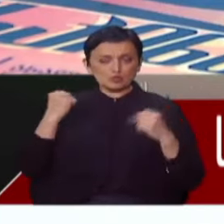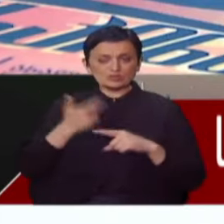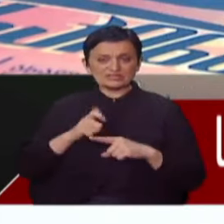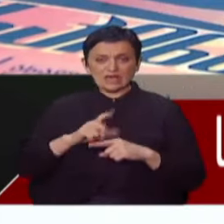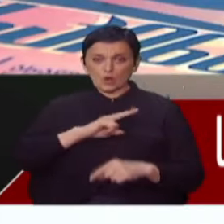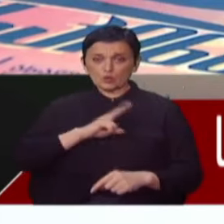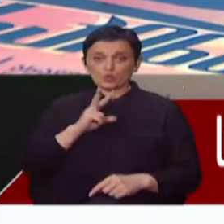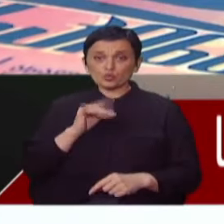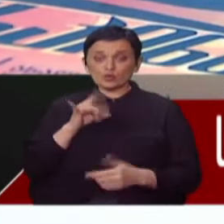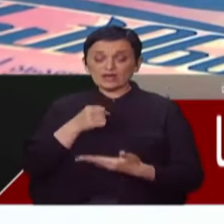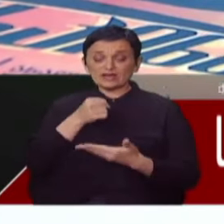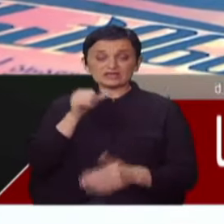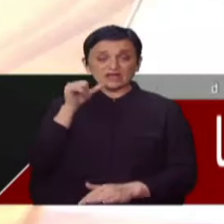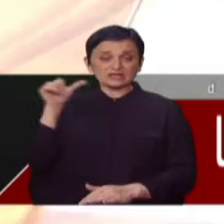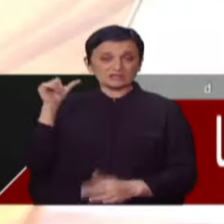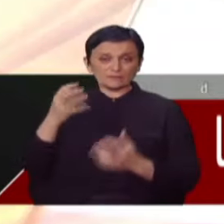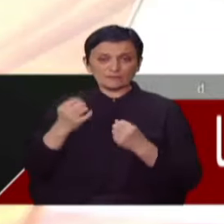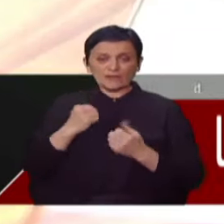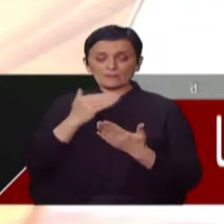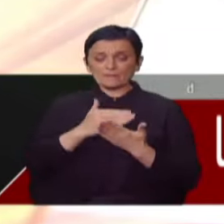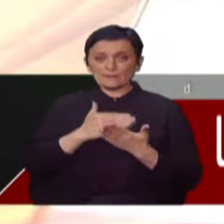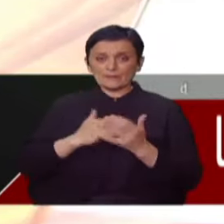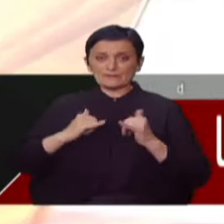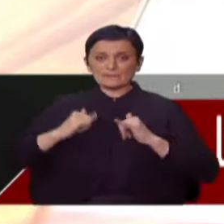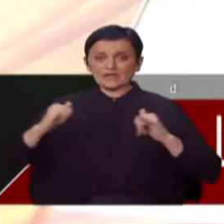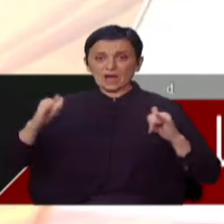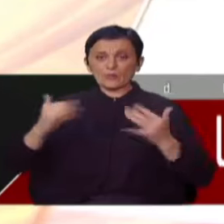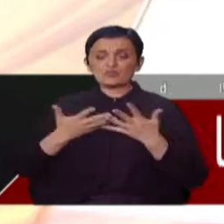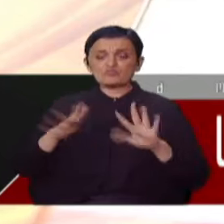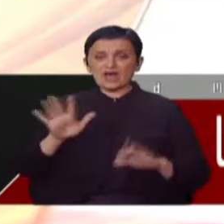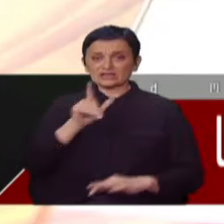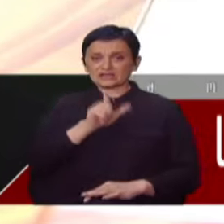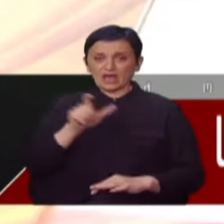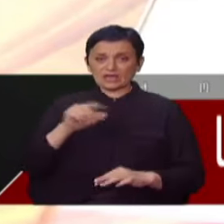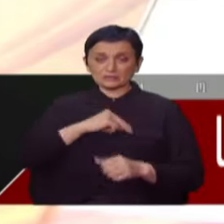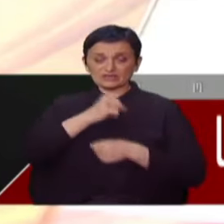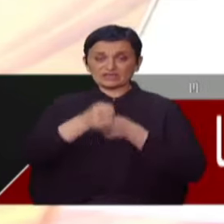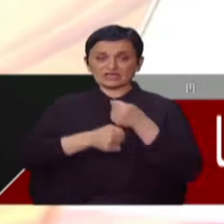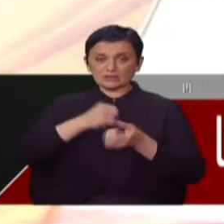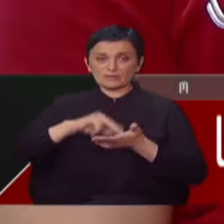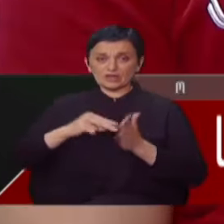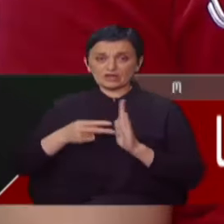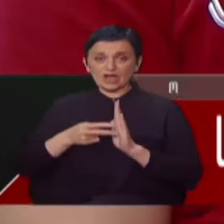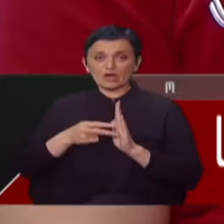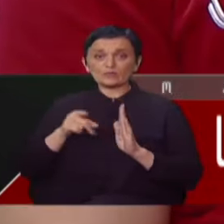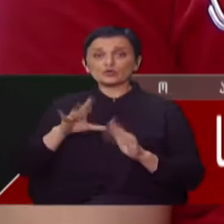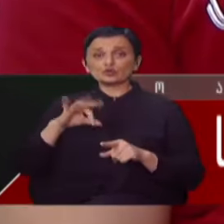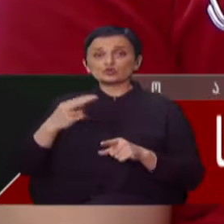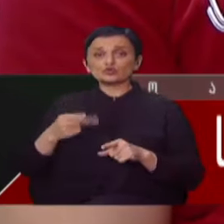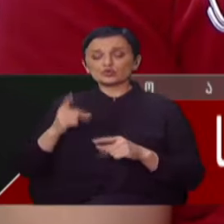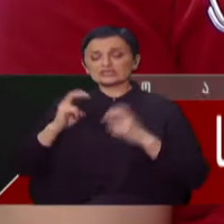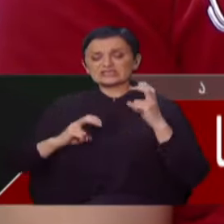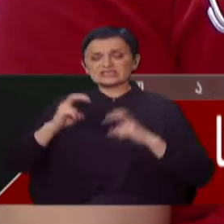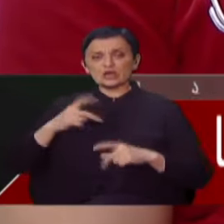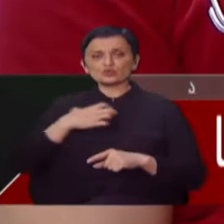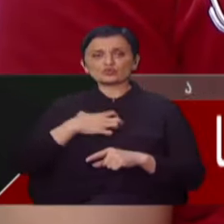უყვარს. ლუკამ გრანტი გასულ წელს მიიღო. ის პროგრამის გაფართოებას და მეტი ადამიანის დასაქმებას გეგმავს. სოციალურ საწარმოს მნიშვნელობას